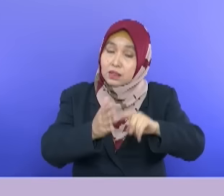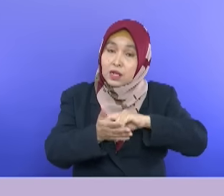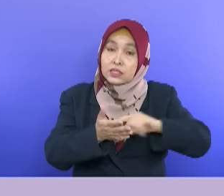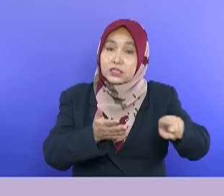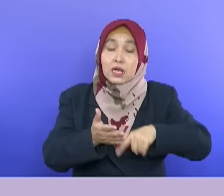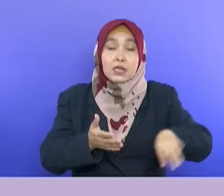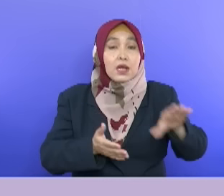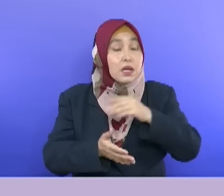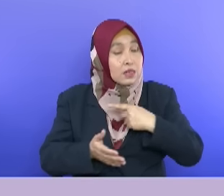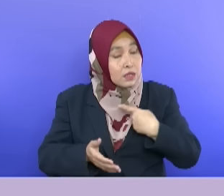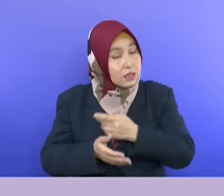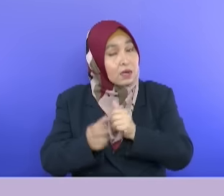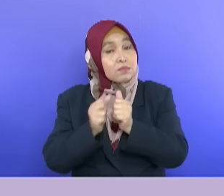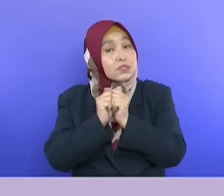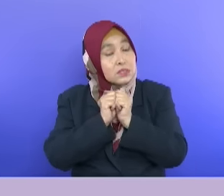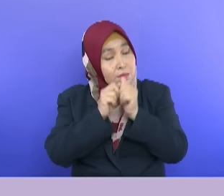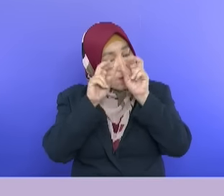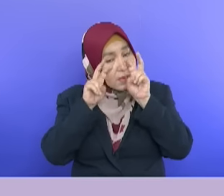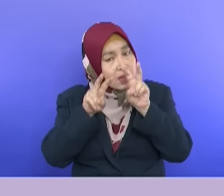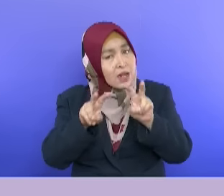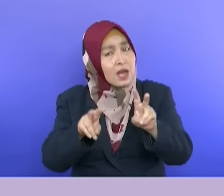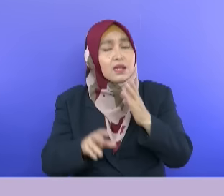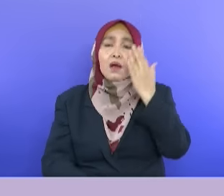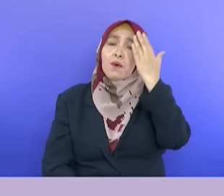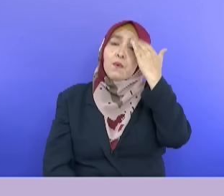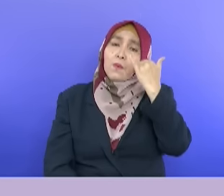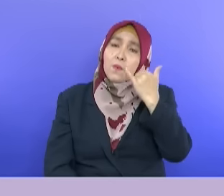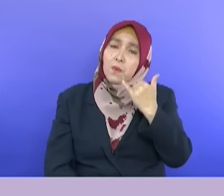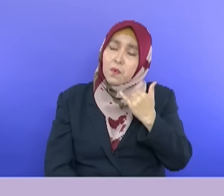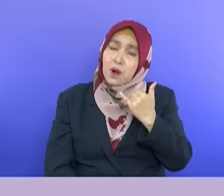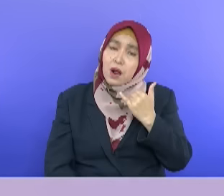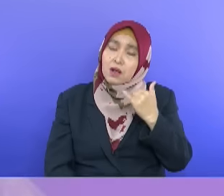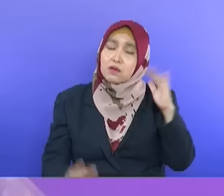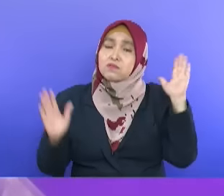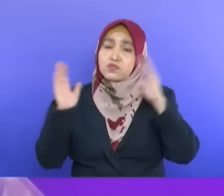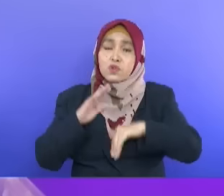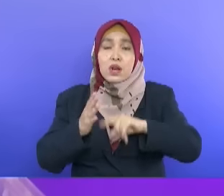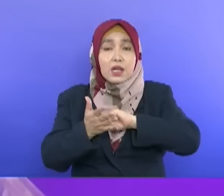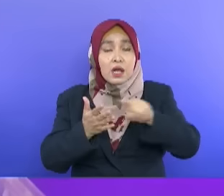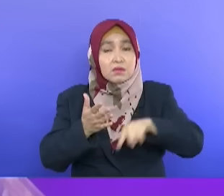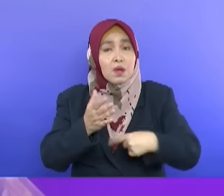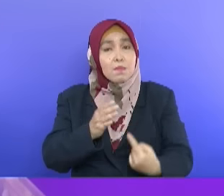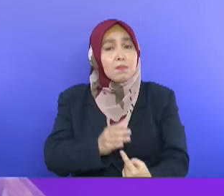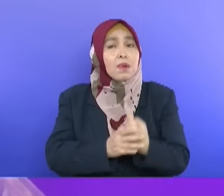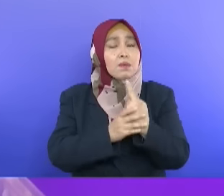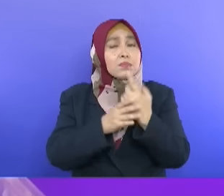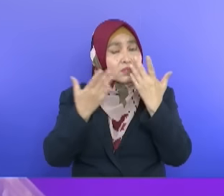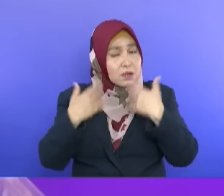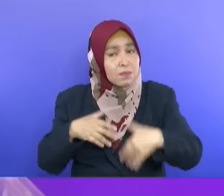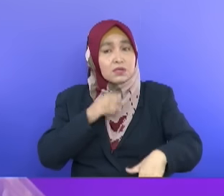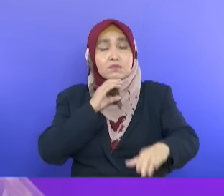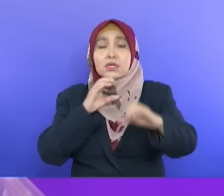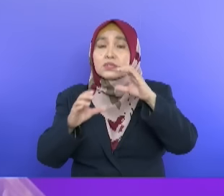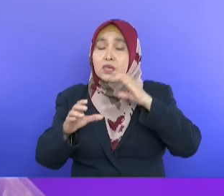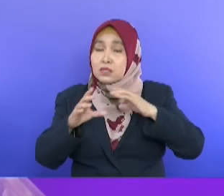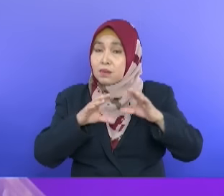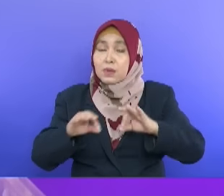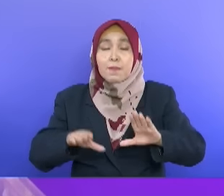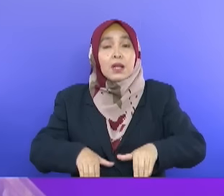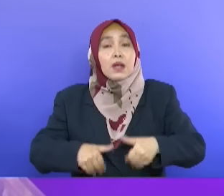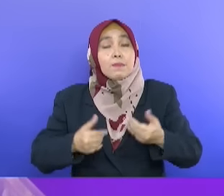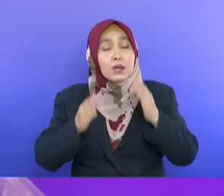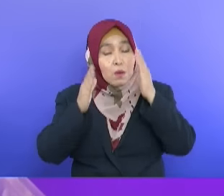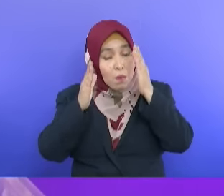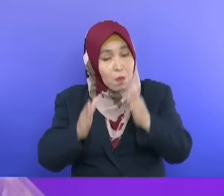dan kita akan sama-sama melihat Mengapa salat dan zakat ini muncul selepas bercakap tentang bagaimana orang-orang